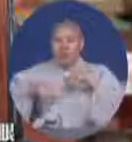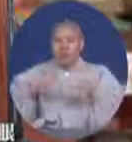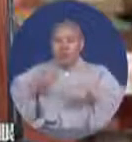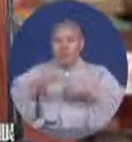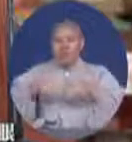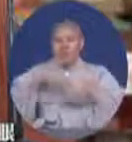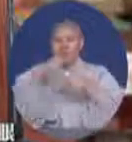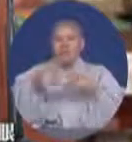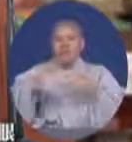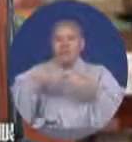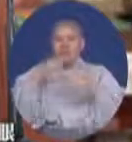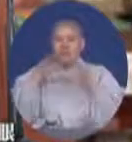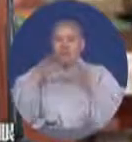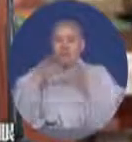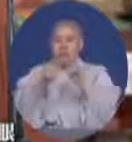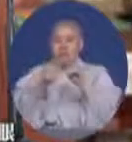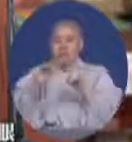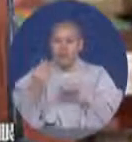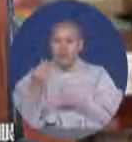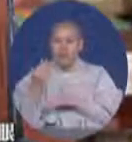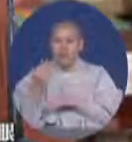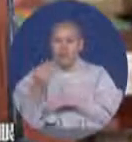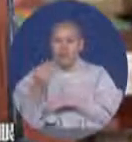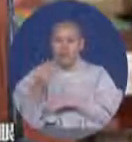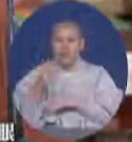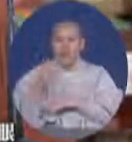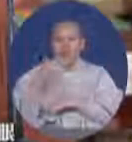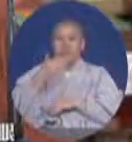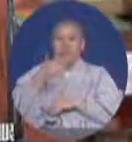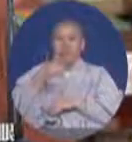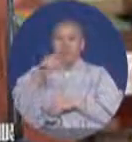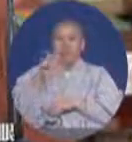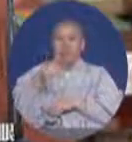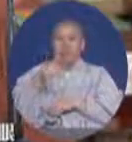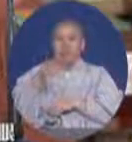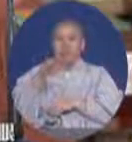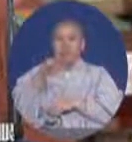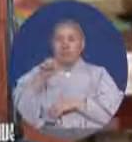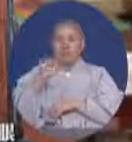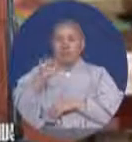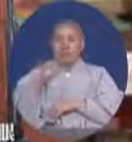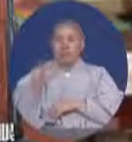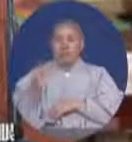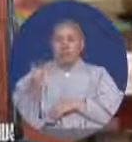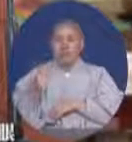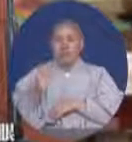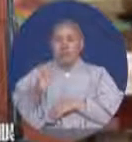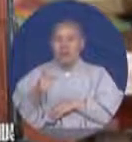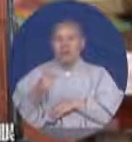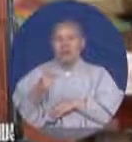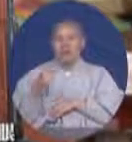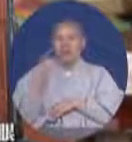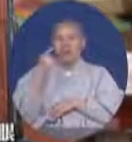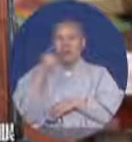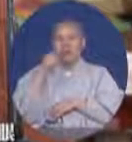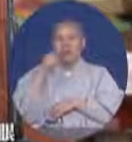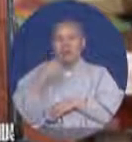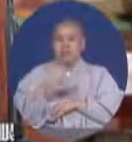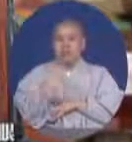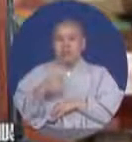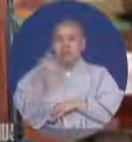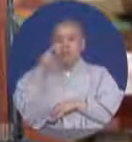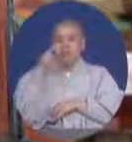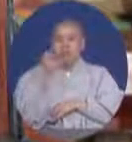하는 중생세계가 다 끊어지고 구오안이라 금강에 말하는 유관, 천안, 해안, 법안,